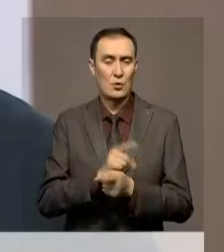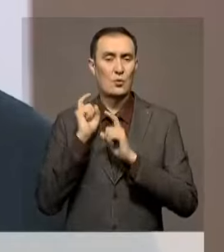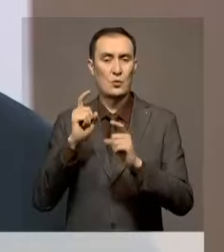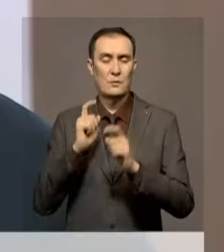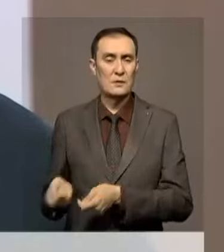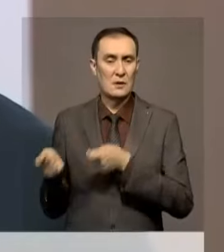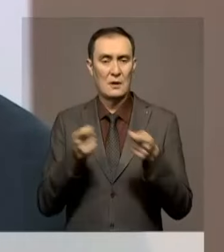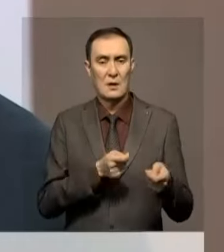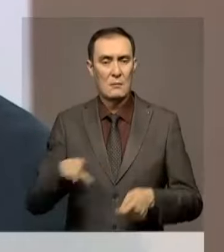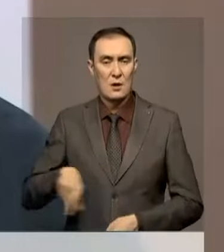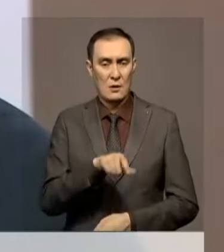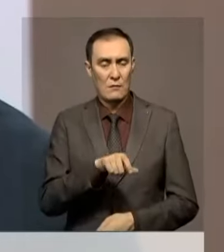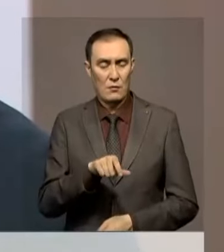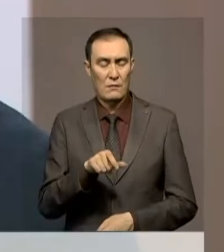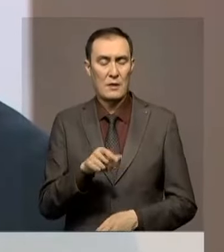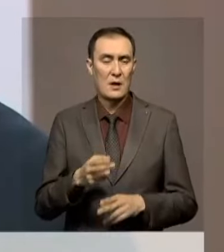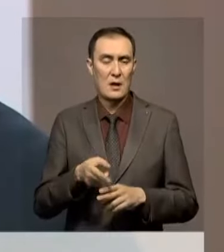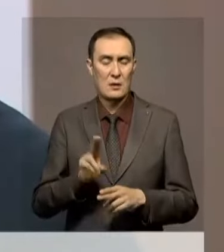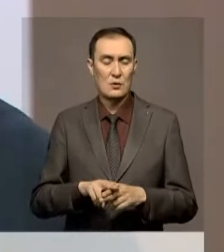Это тот самый